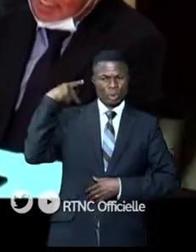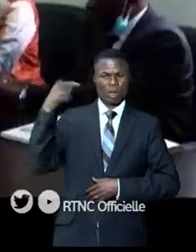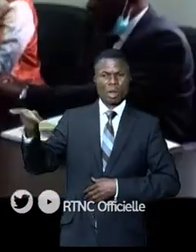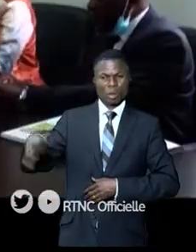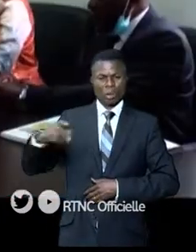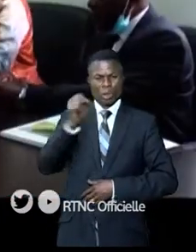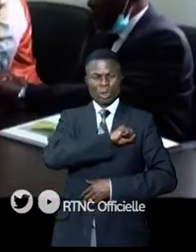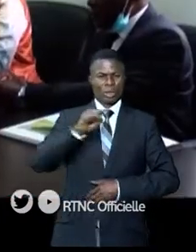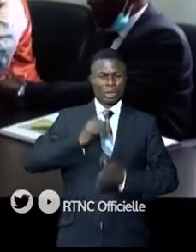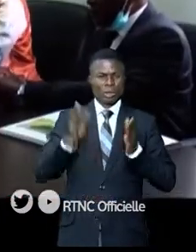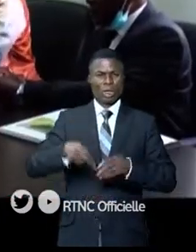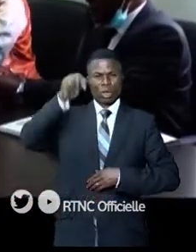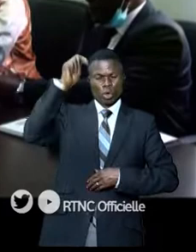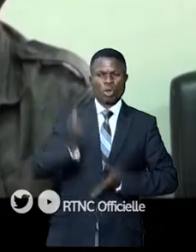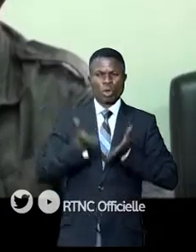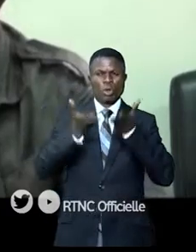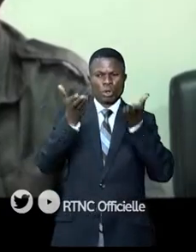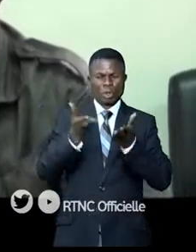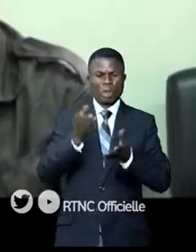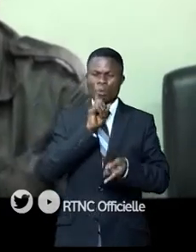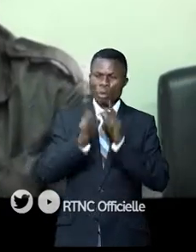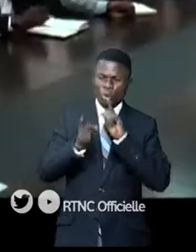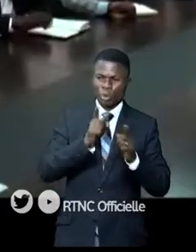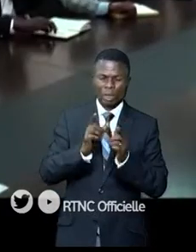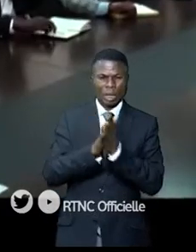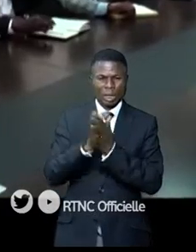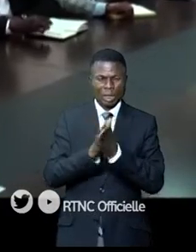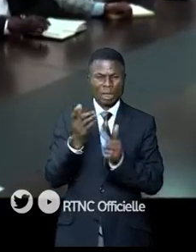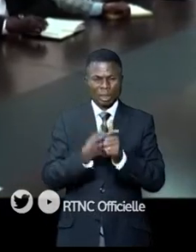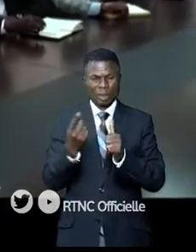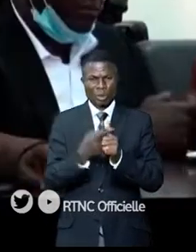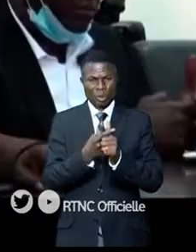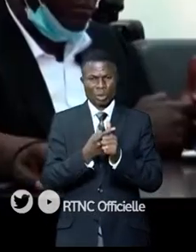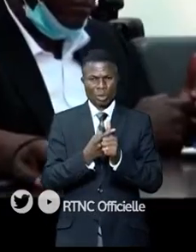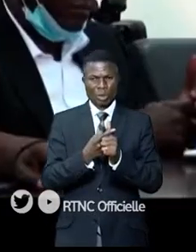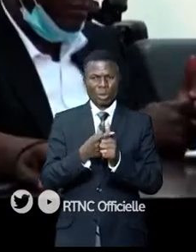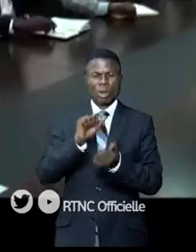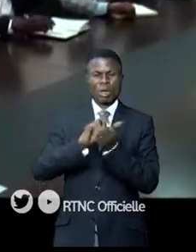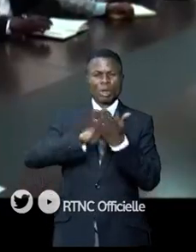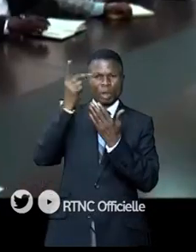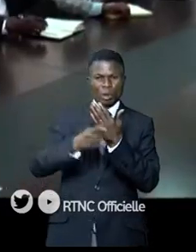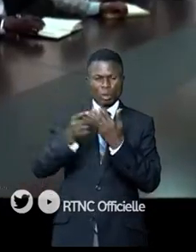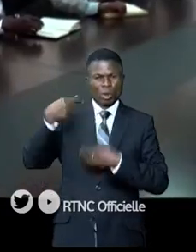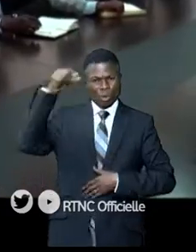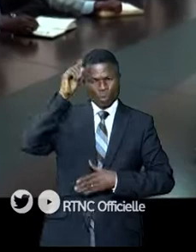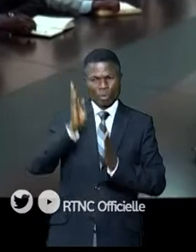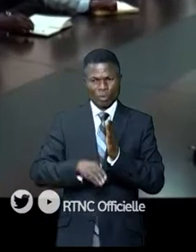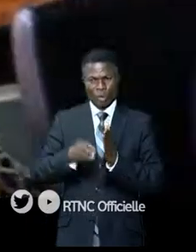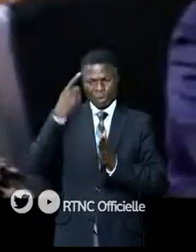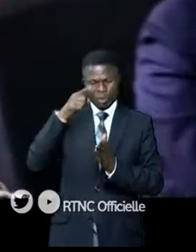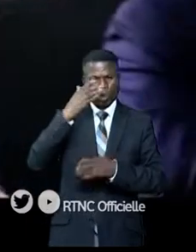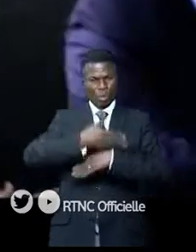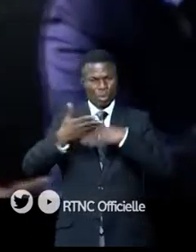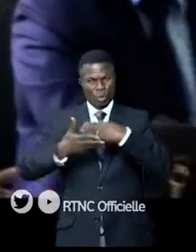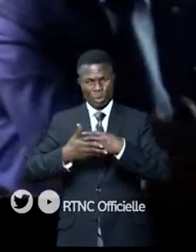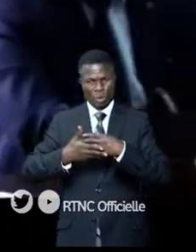et sénateurs du Nord Kivu pour une séance qui a concerné essentiellement les programmes du gouvernement pour la